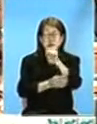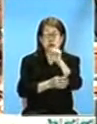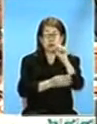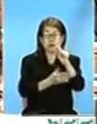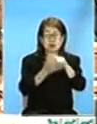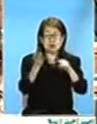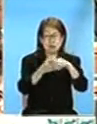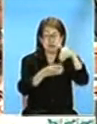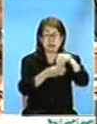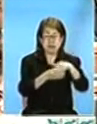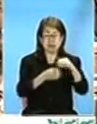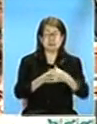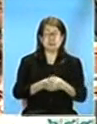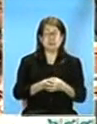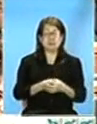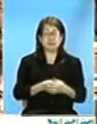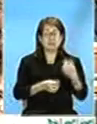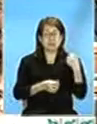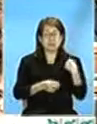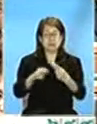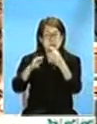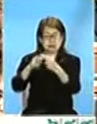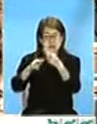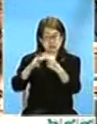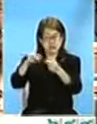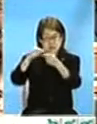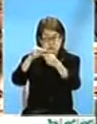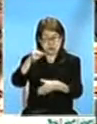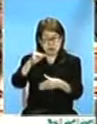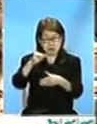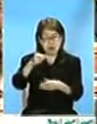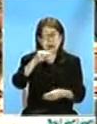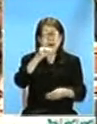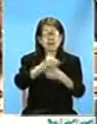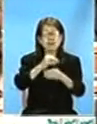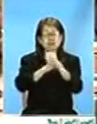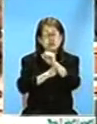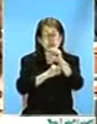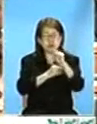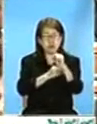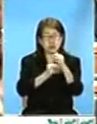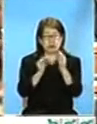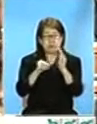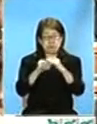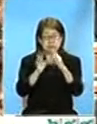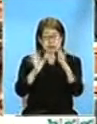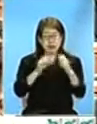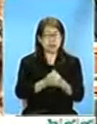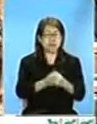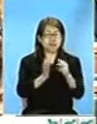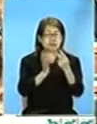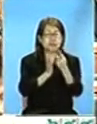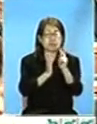มีทำการให้ปาร์ตี้ลิสต์หรือบัญชีรายชื่อมากขึ้นและทำให้เขตจาก2คน3